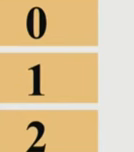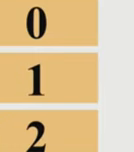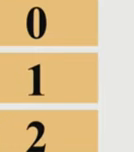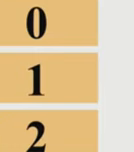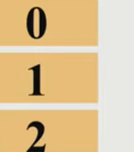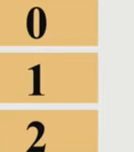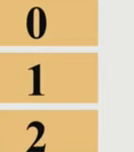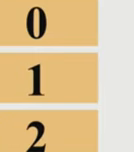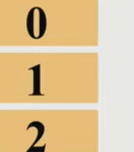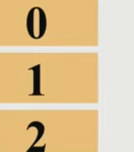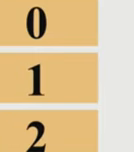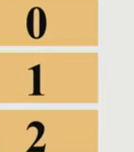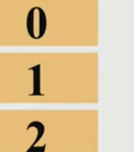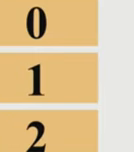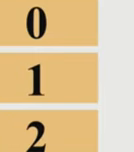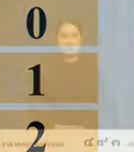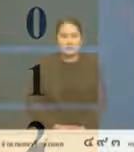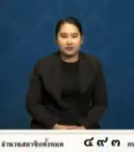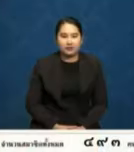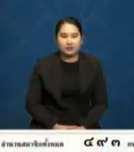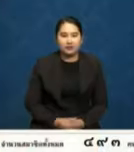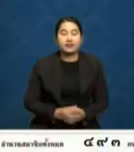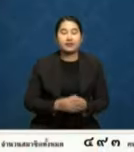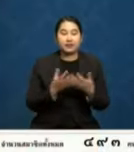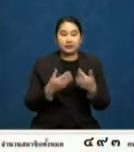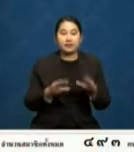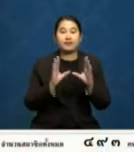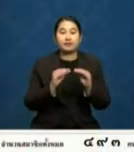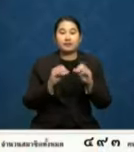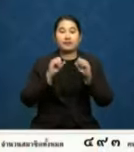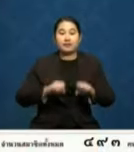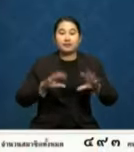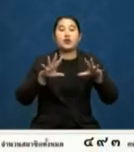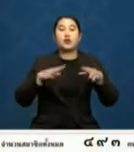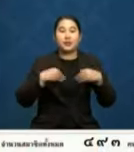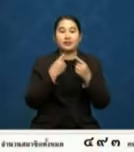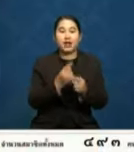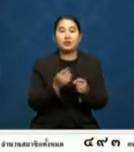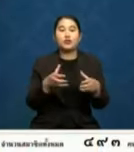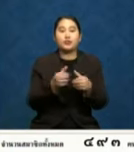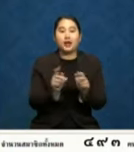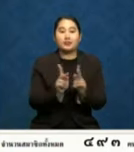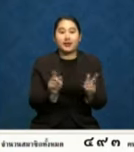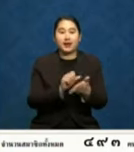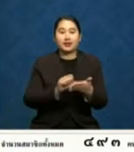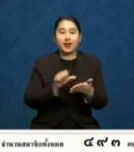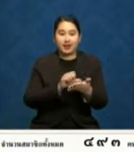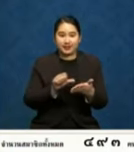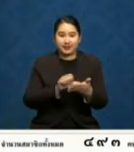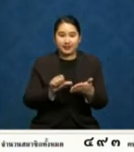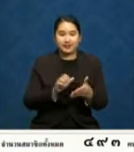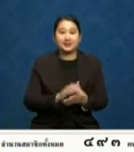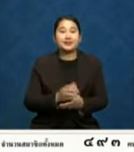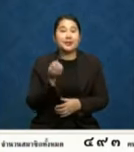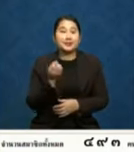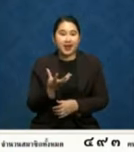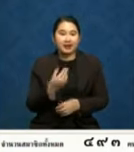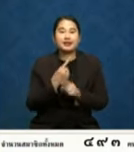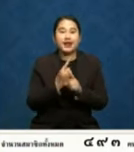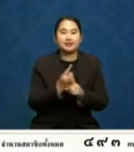1ไม่ลงคะแนน 2ครับเพราะฉะนั้นมาตรานี้ก็เห็นด้วยกับการแก้ไขของคณการเสียงครั้งมากนะ